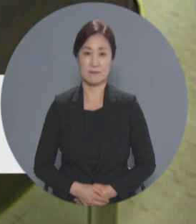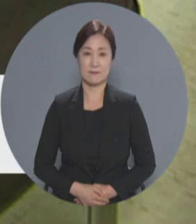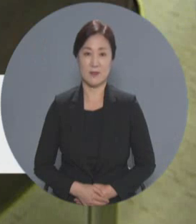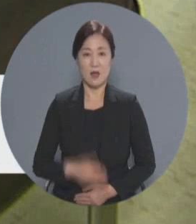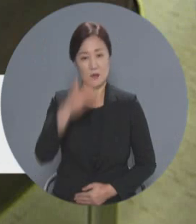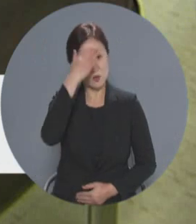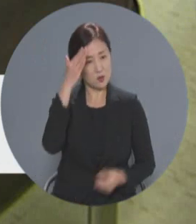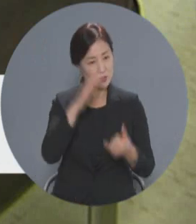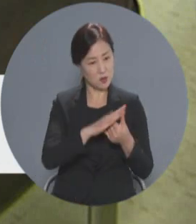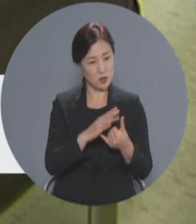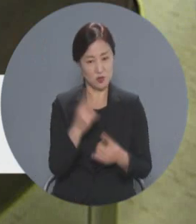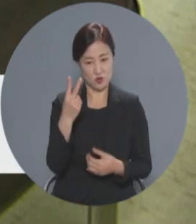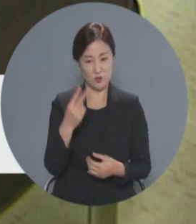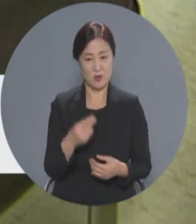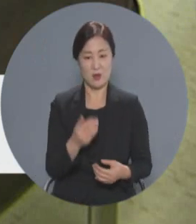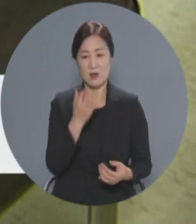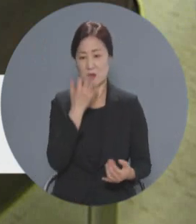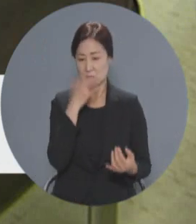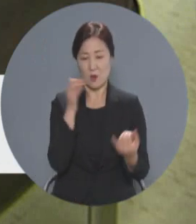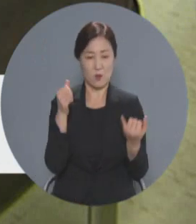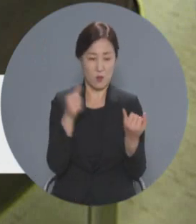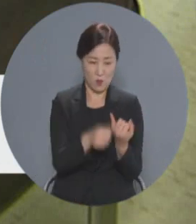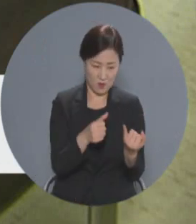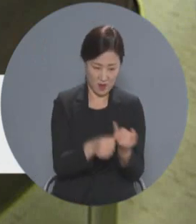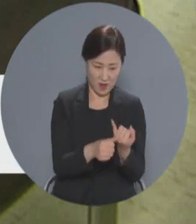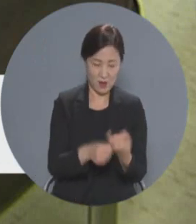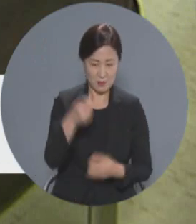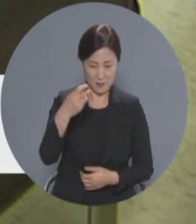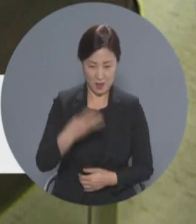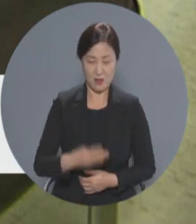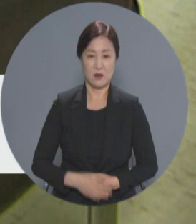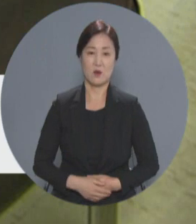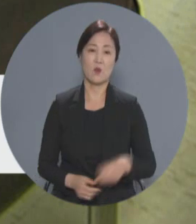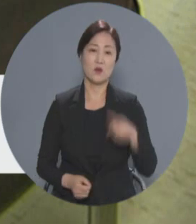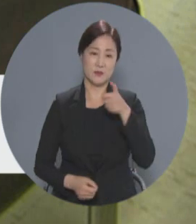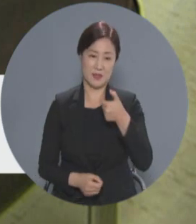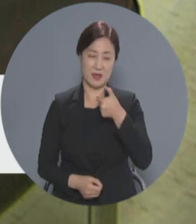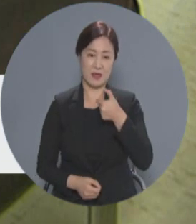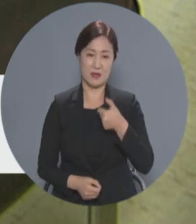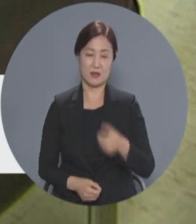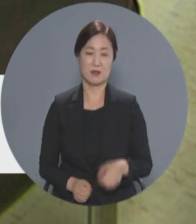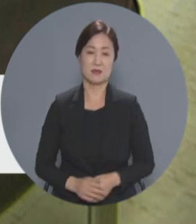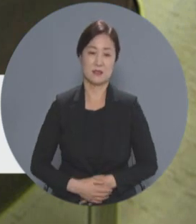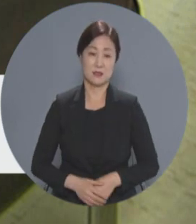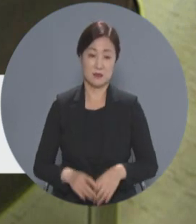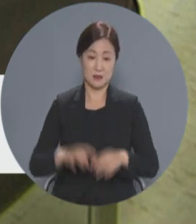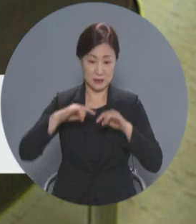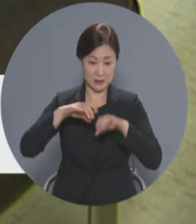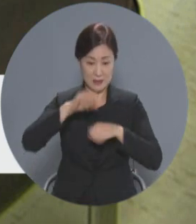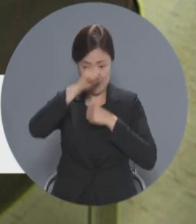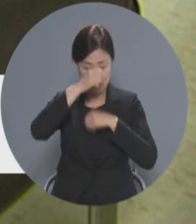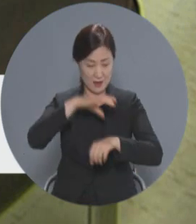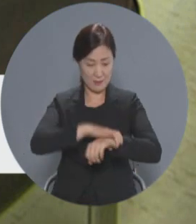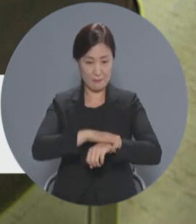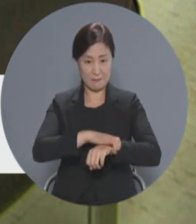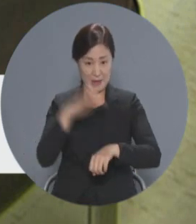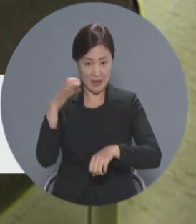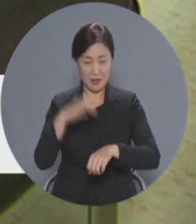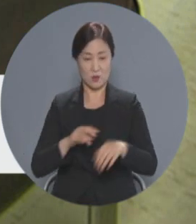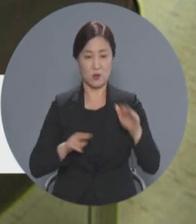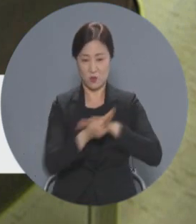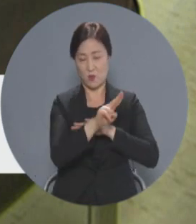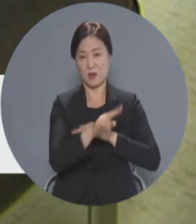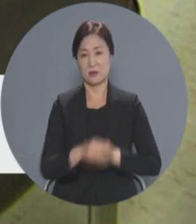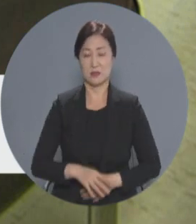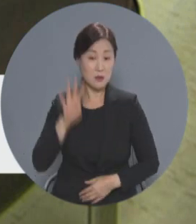청소년 2명을 수차례 성폭행했던 50대 성범죄 전과자가 지난 주말 전자발찌를 훼손하고 도주했습니다.